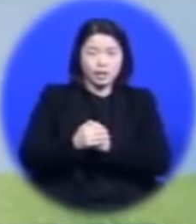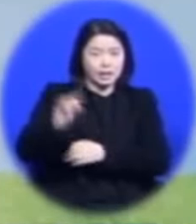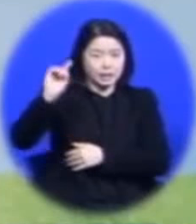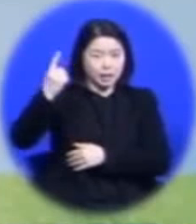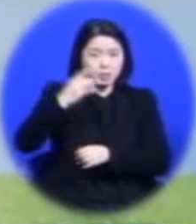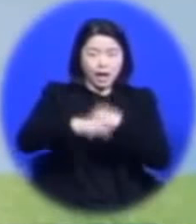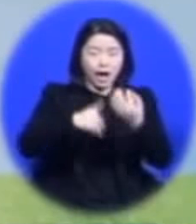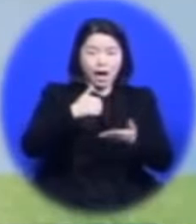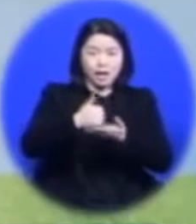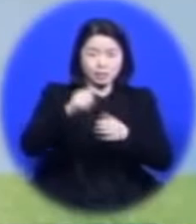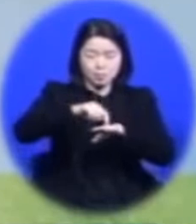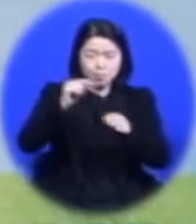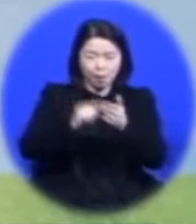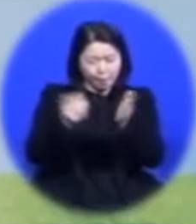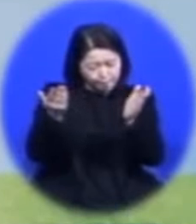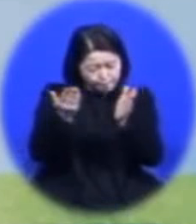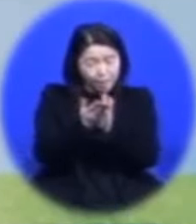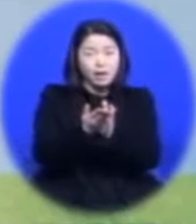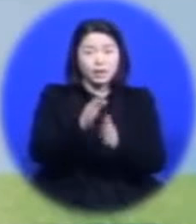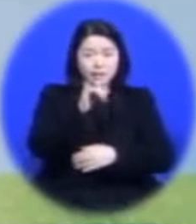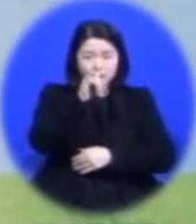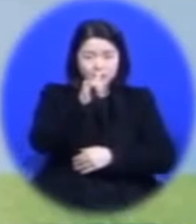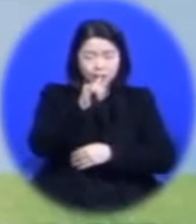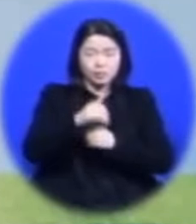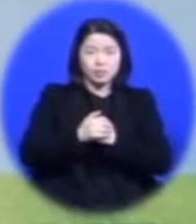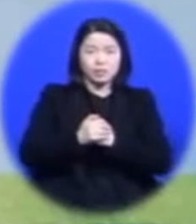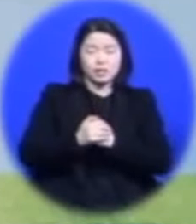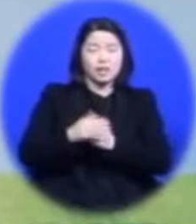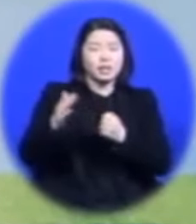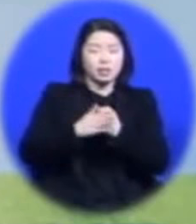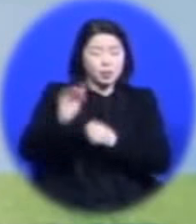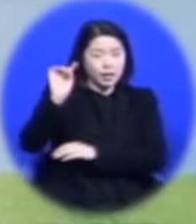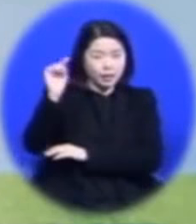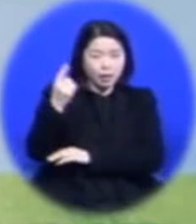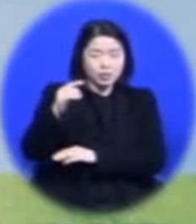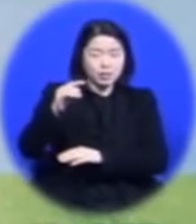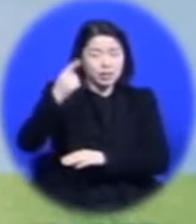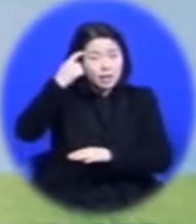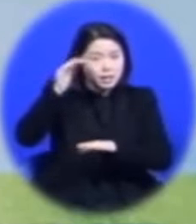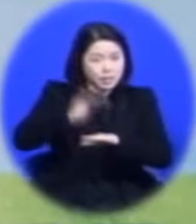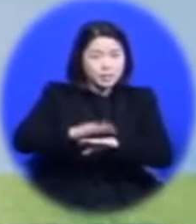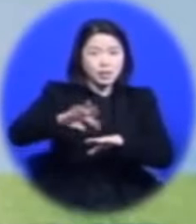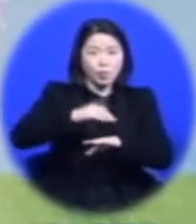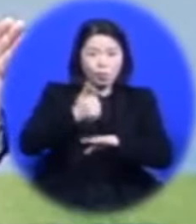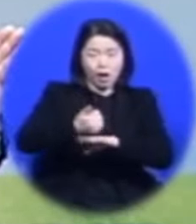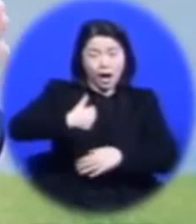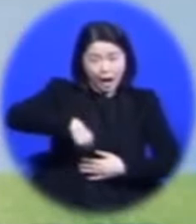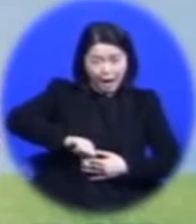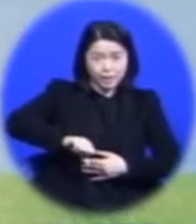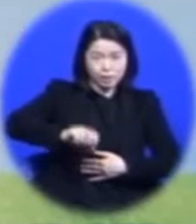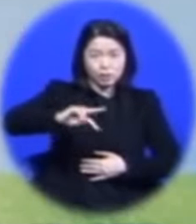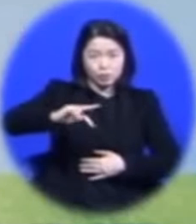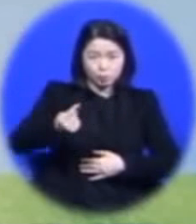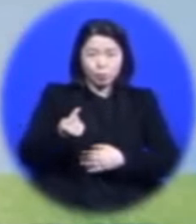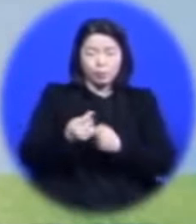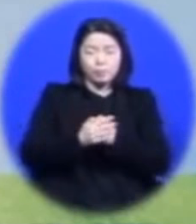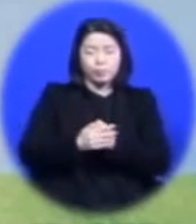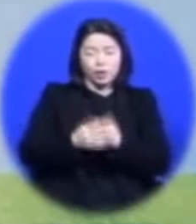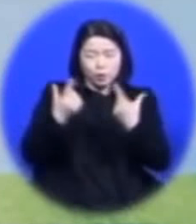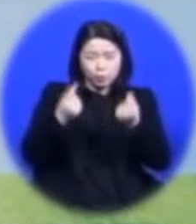딱 맞으니까 그리고 다윗은 솔로몬도 자기 아들 솔로몬도 똑같은